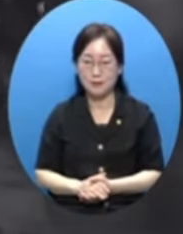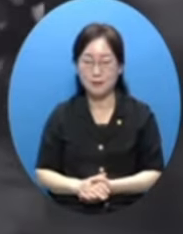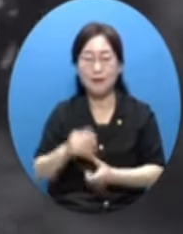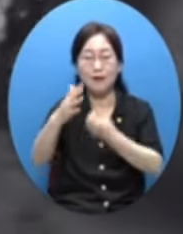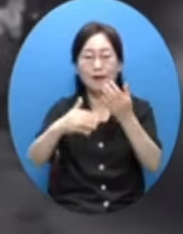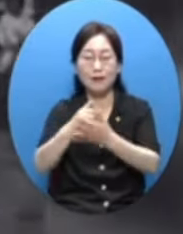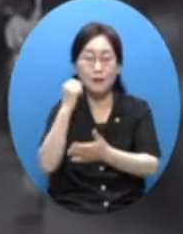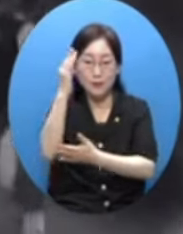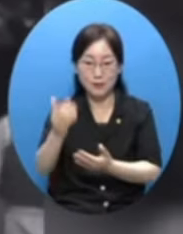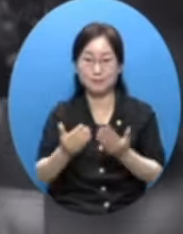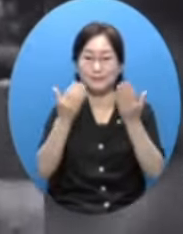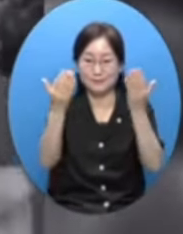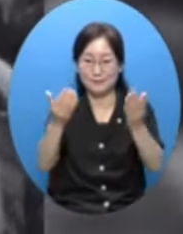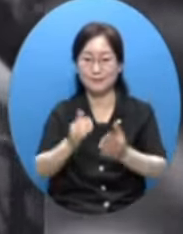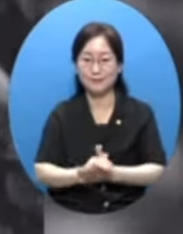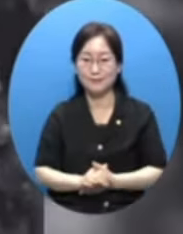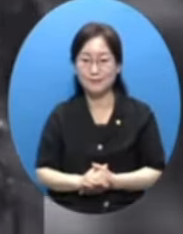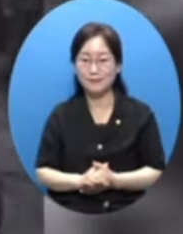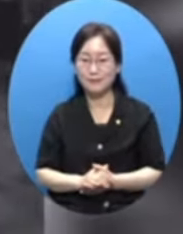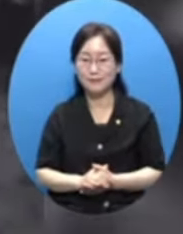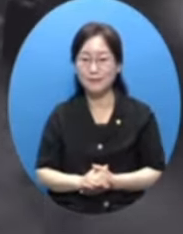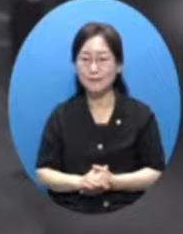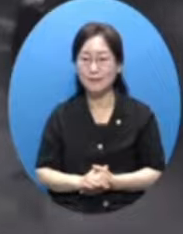하나님께 모두 영광을 돌립니다.